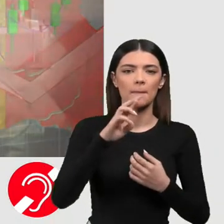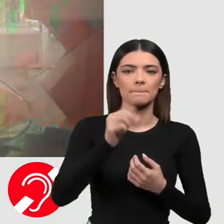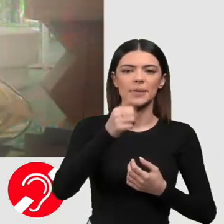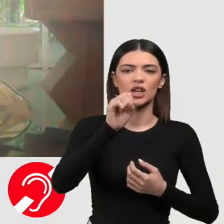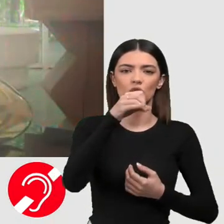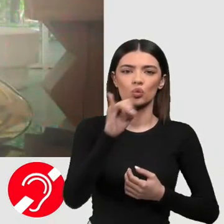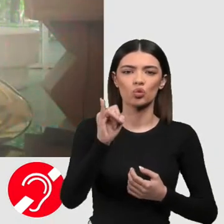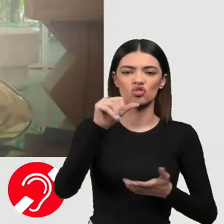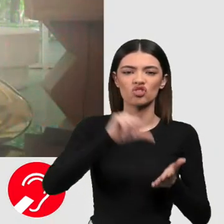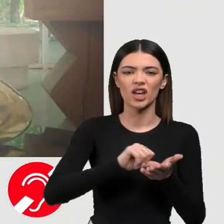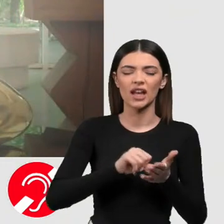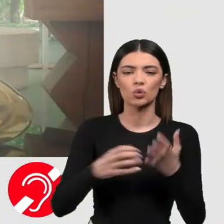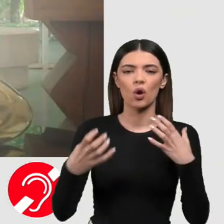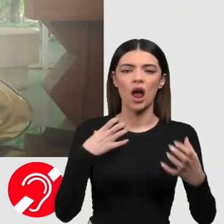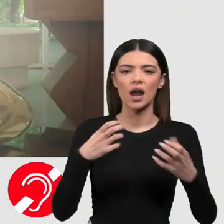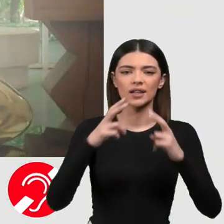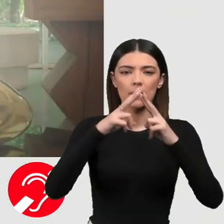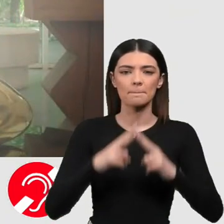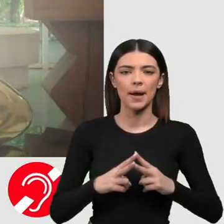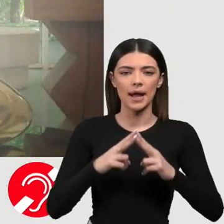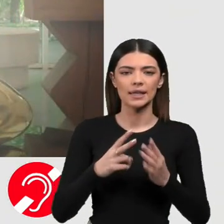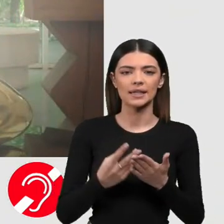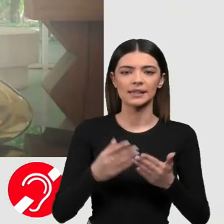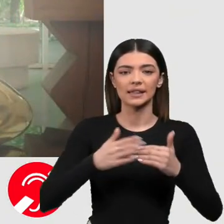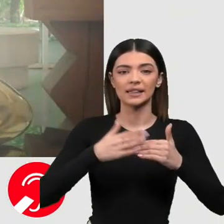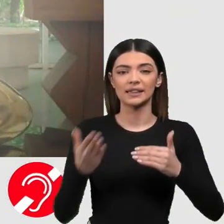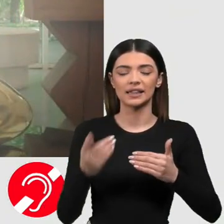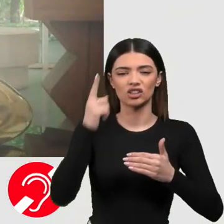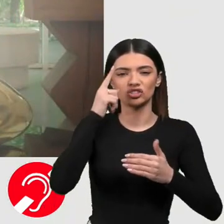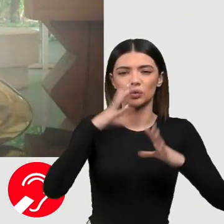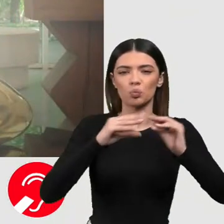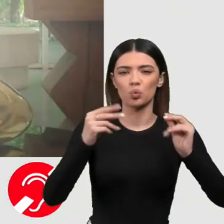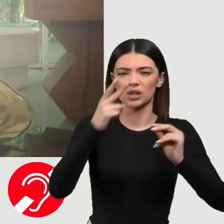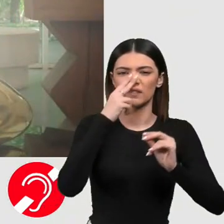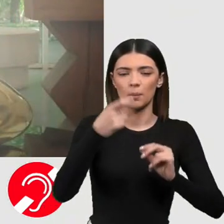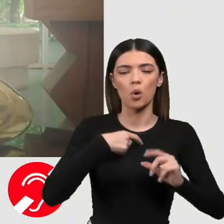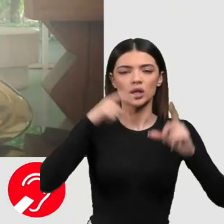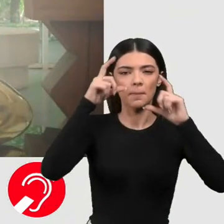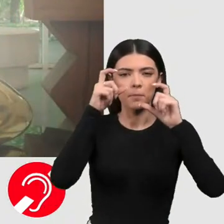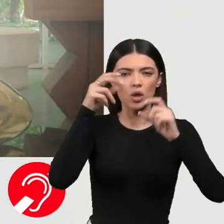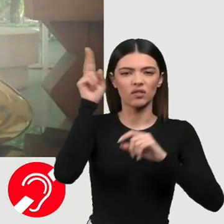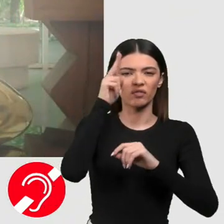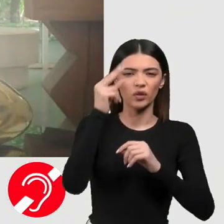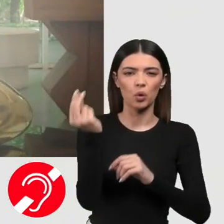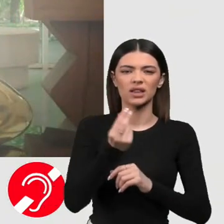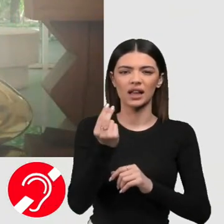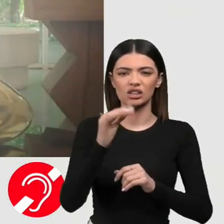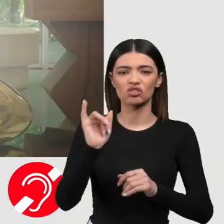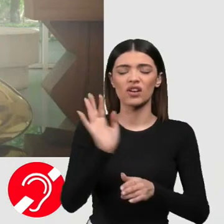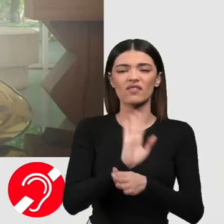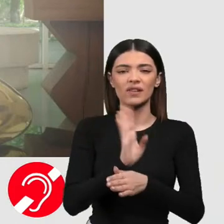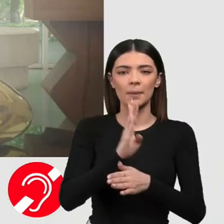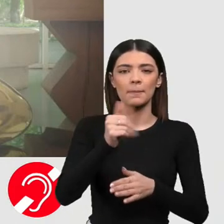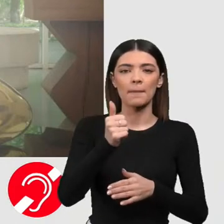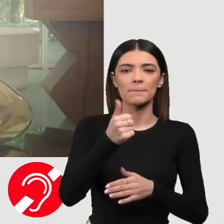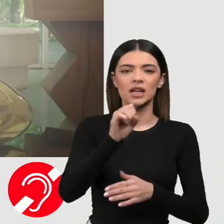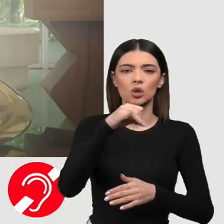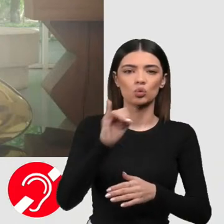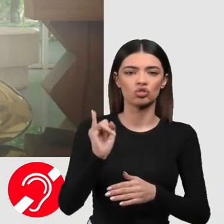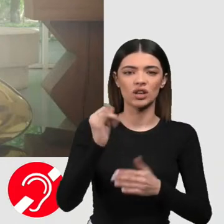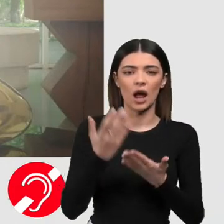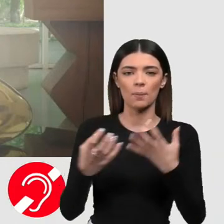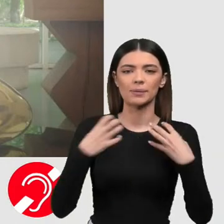expoziția Brâncuș la Centrul Național de Artă și Cultură Pompidou din Paris. Pe lângă operele sculptorului poți vedea și fotografii, desene și filme ale lui